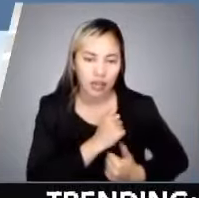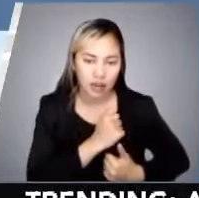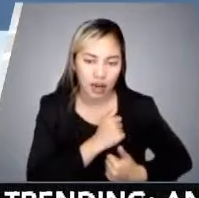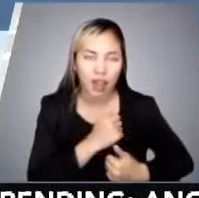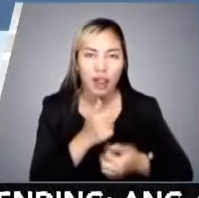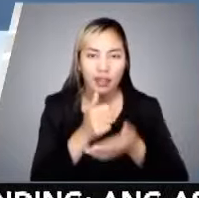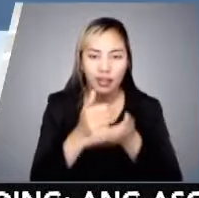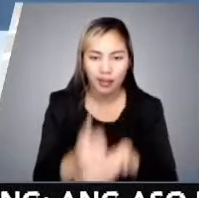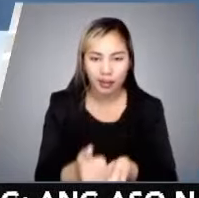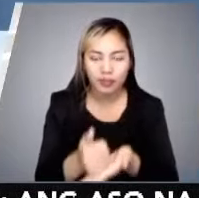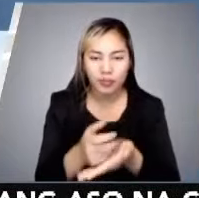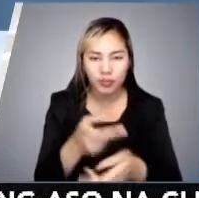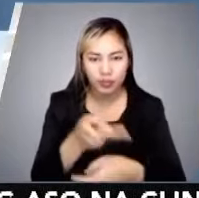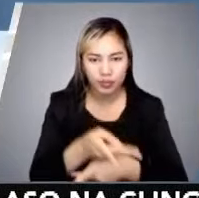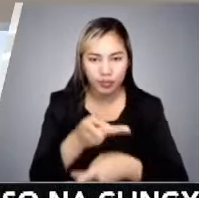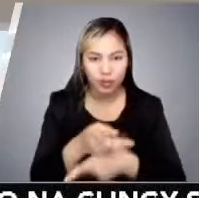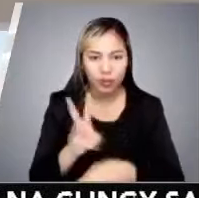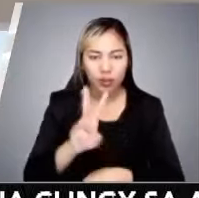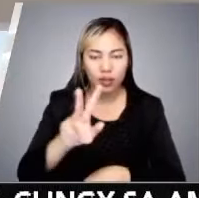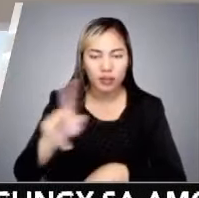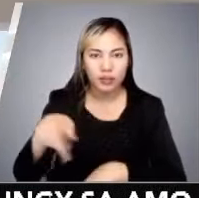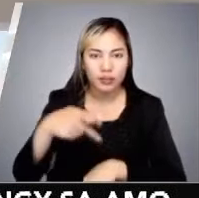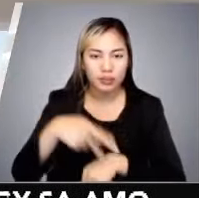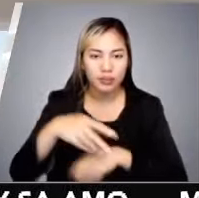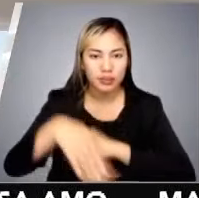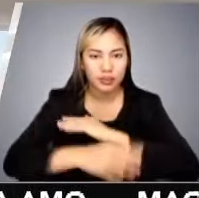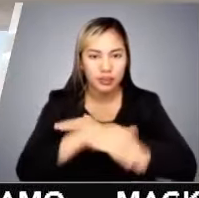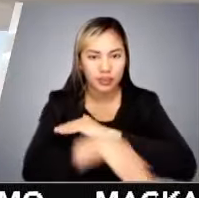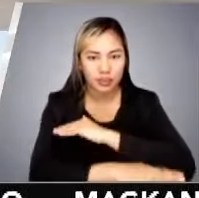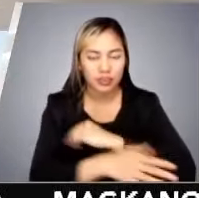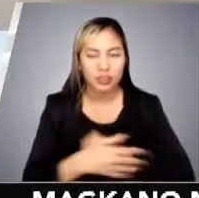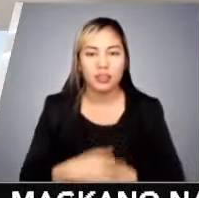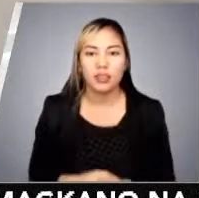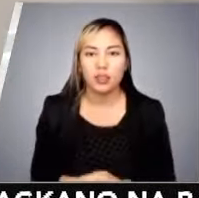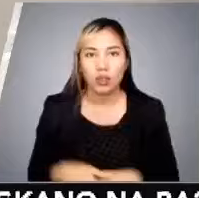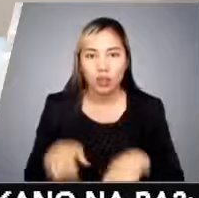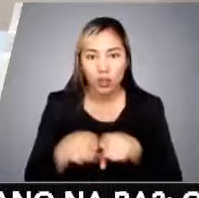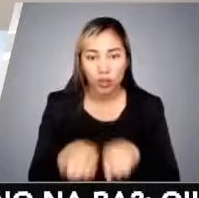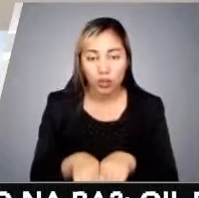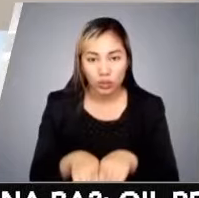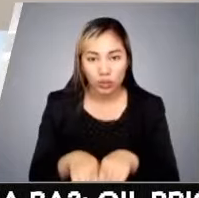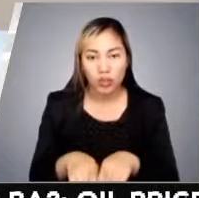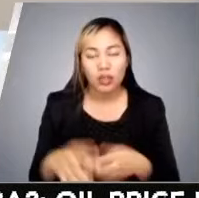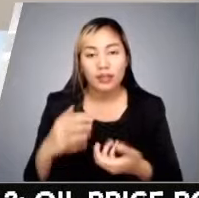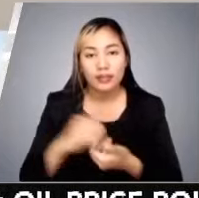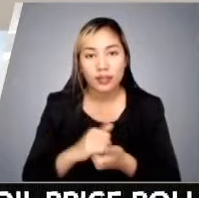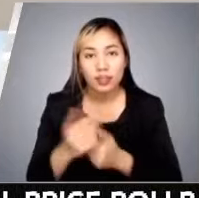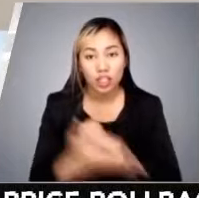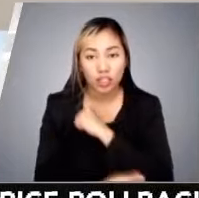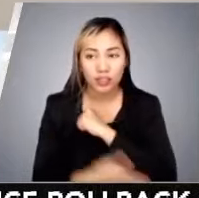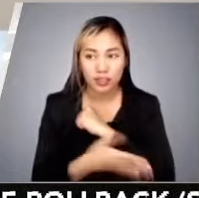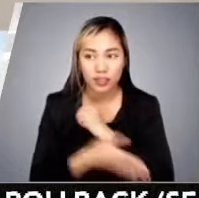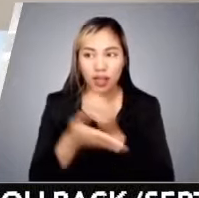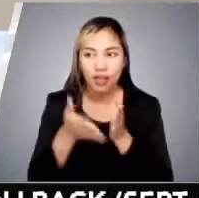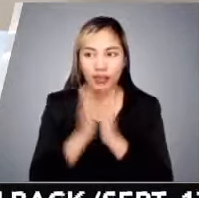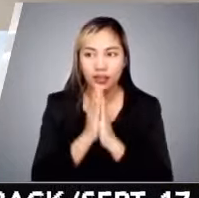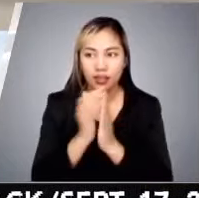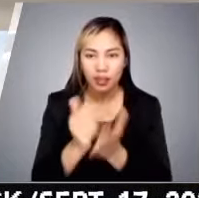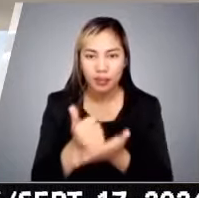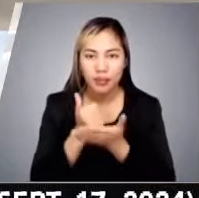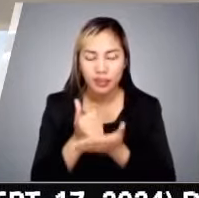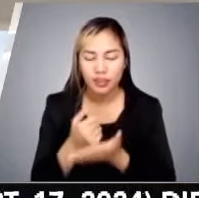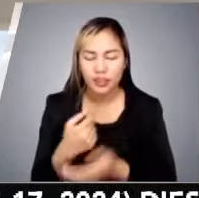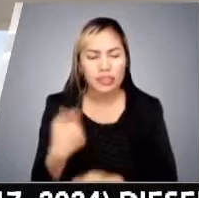Sea. Humingi na rin daw ang bansa ng tulong sa mga kaalyado nito. Hindi muna sinabi ni Lopez kung anong barko ang papalit sa